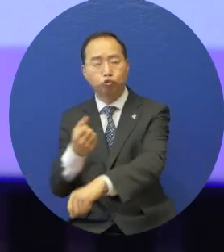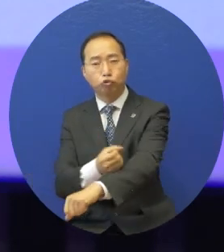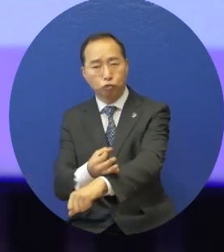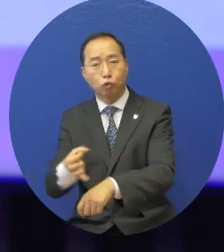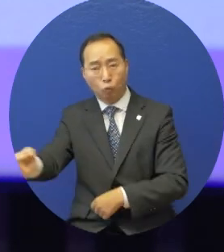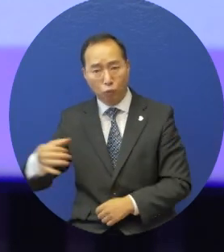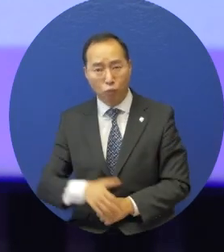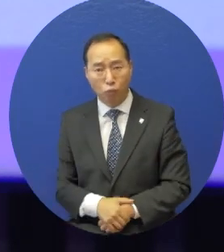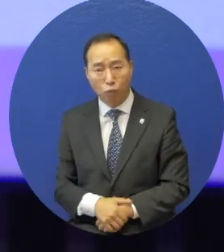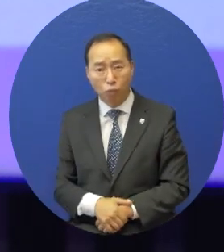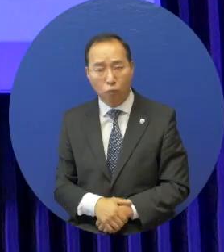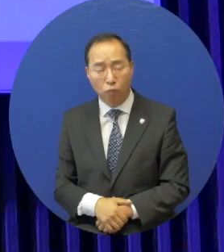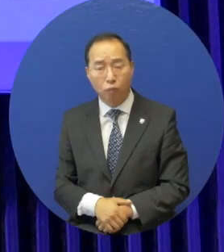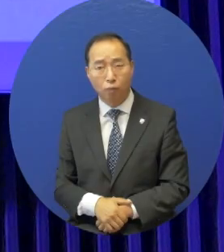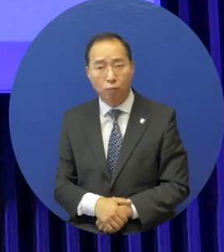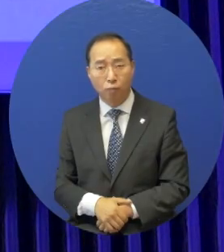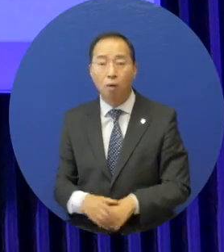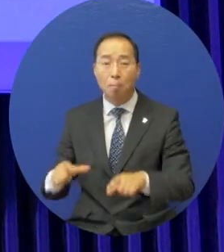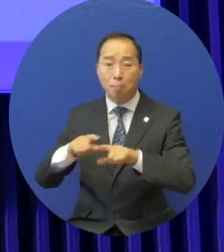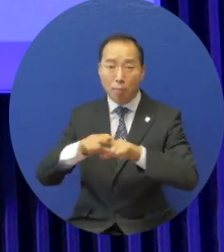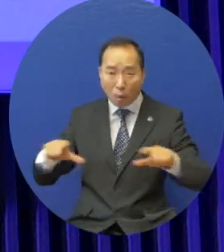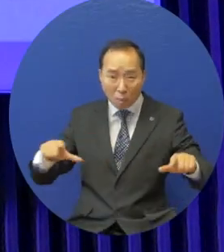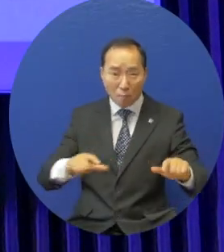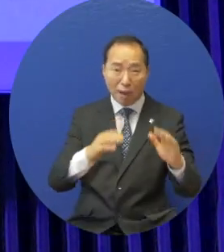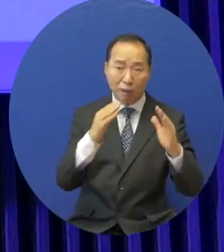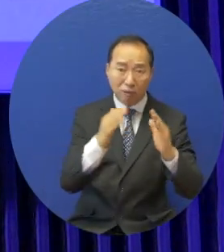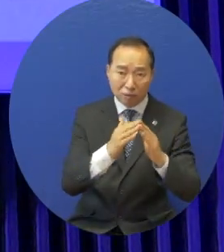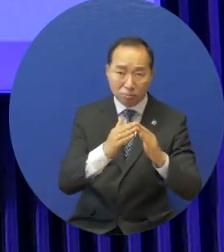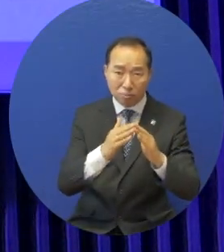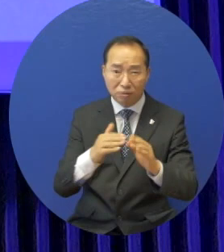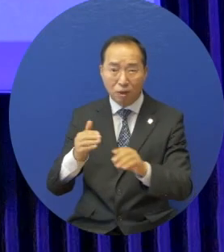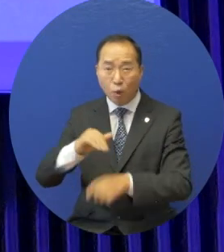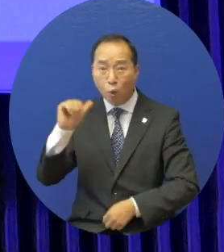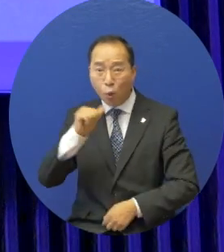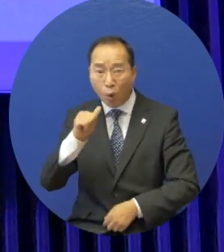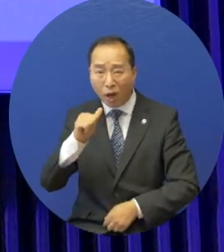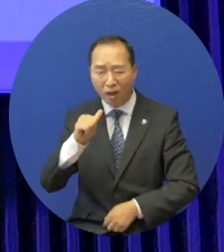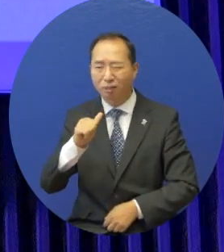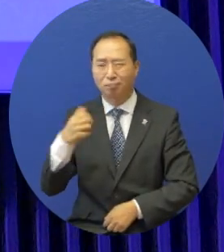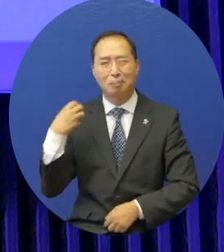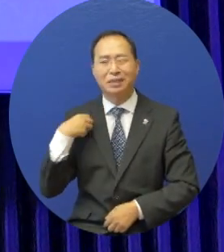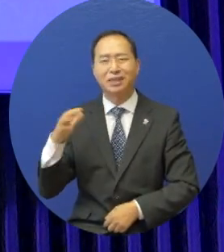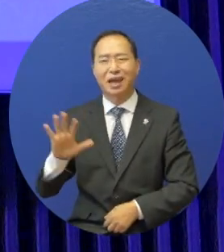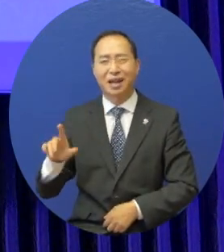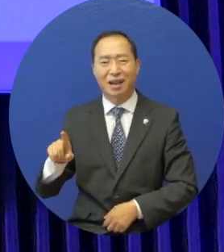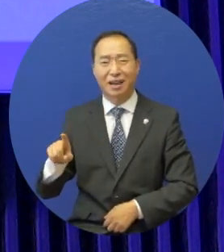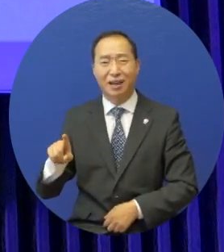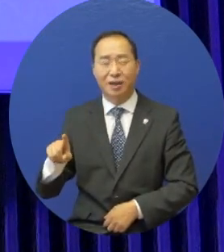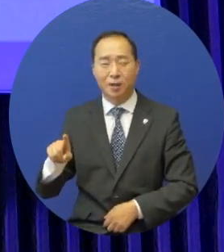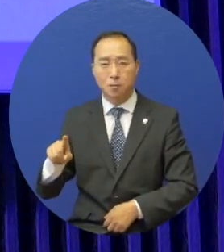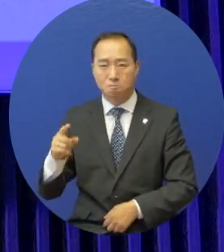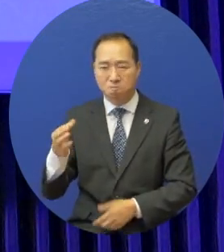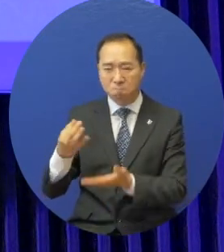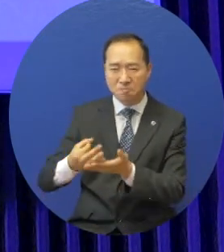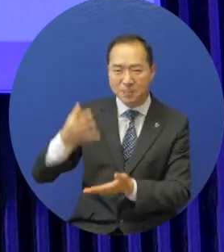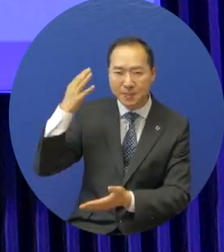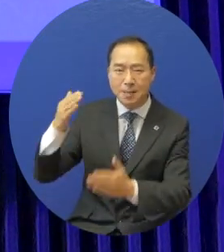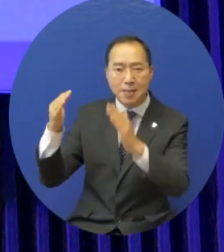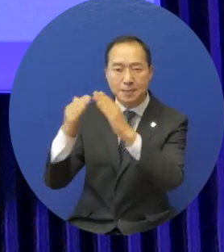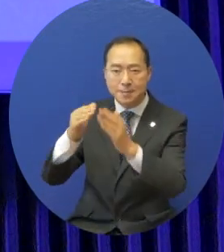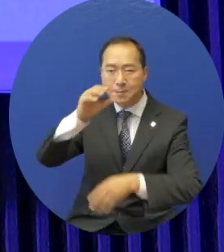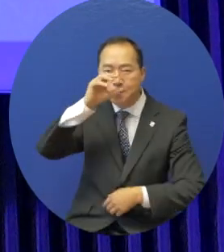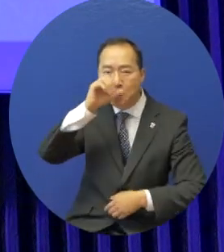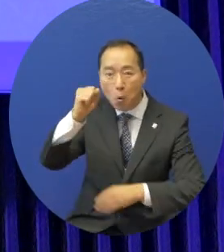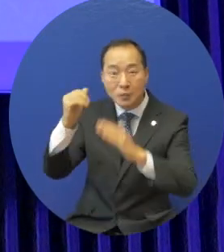과하다고 생각하지는 않았던 것 같아요. 쉽게 말하면 평범한 집은 집주름이 거래를 하지 않았다는 거죠. 그래서